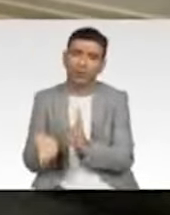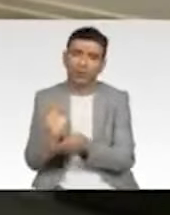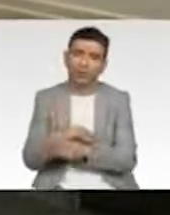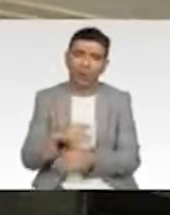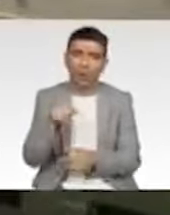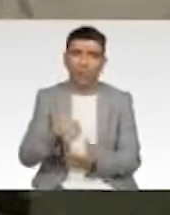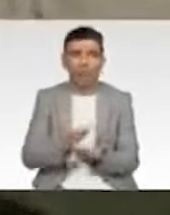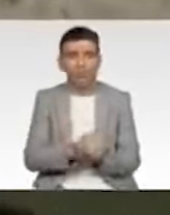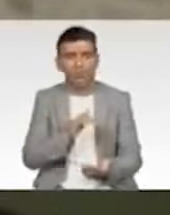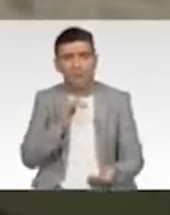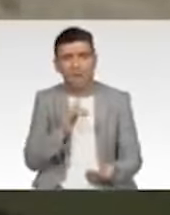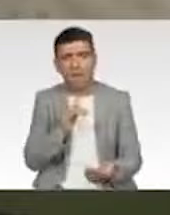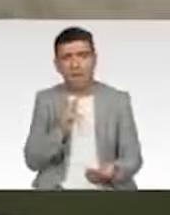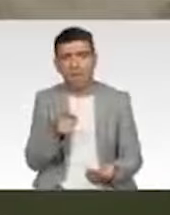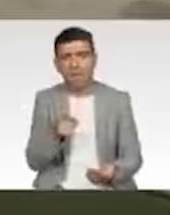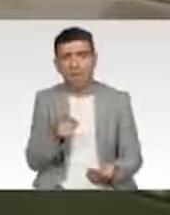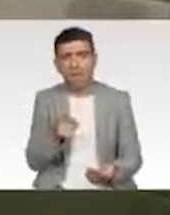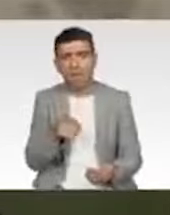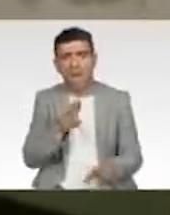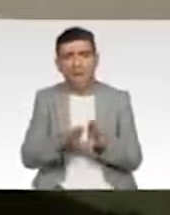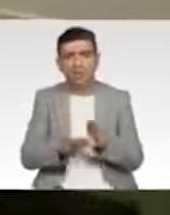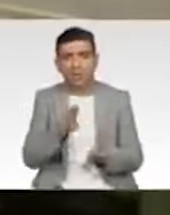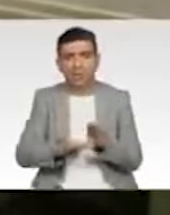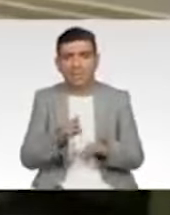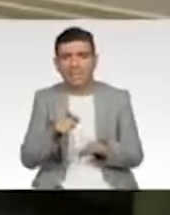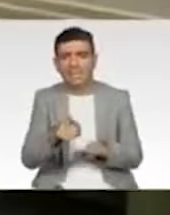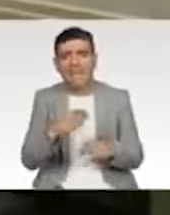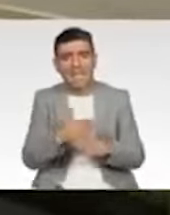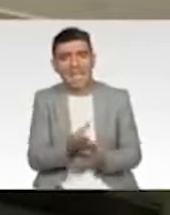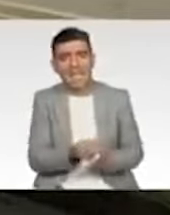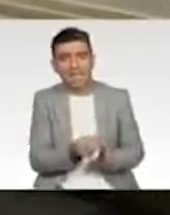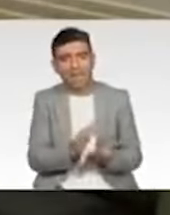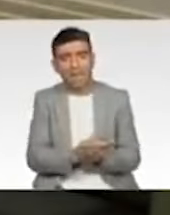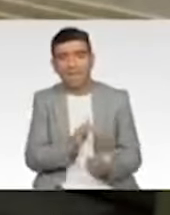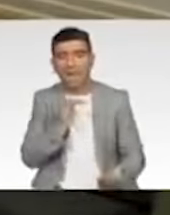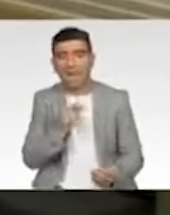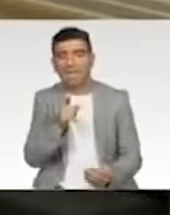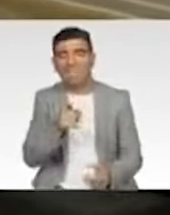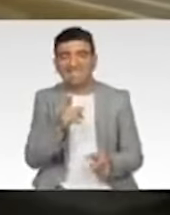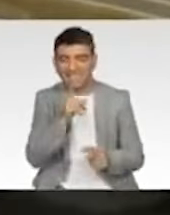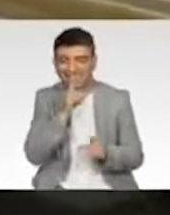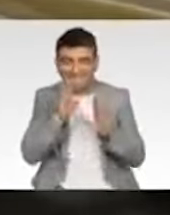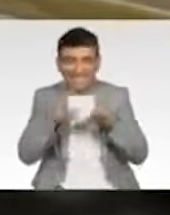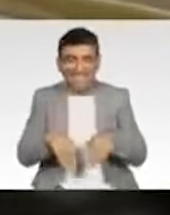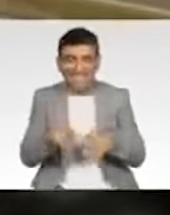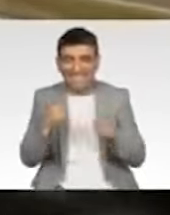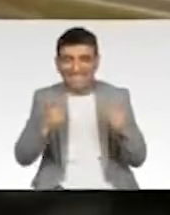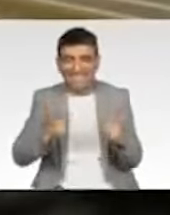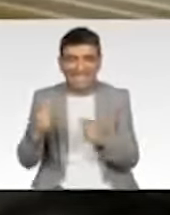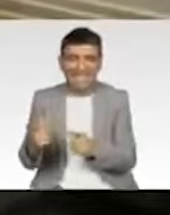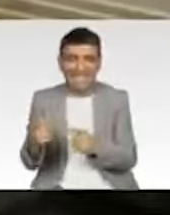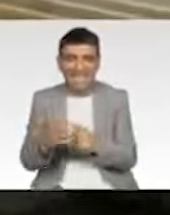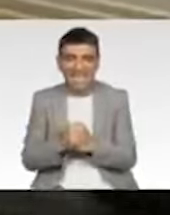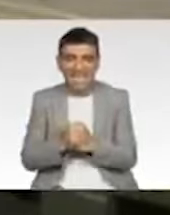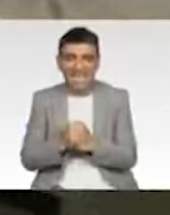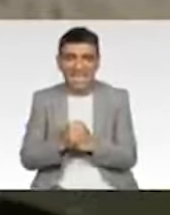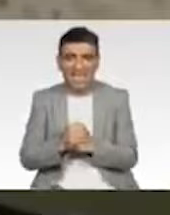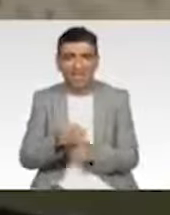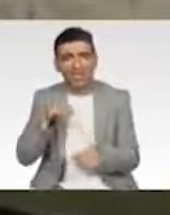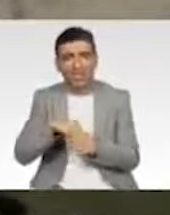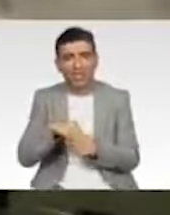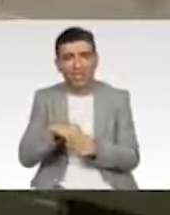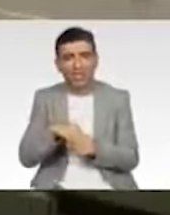bu mayalanma ünitesine, yani bir ekmeğin mayalandığı sessiz, sakin yere